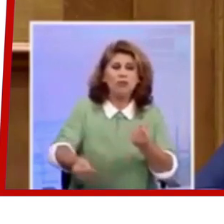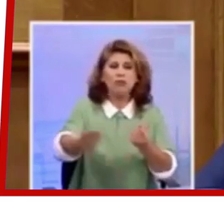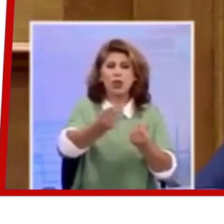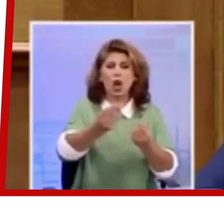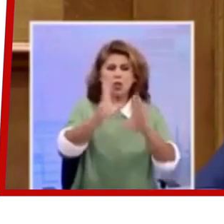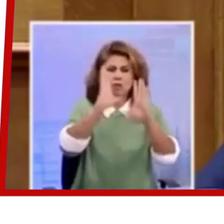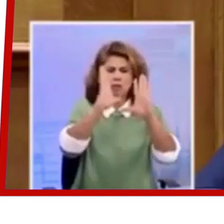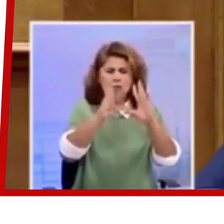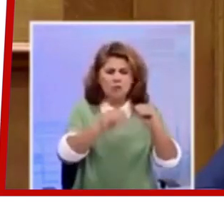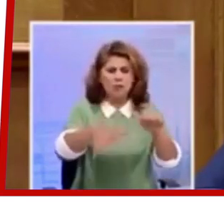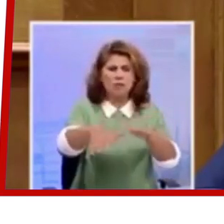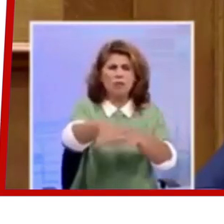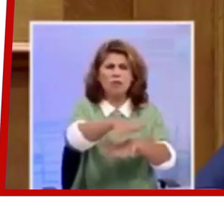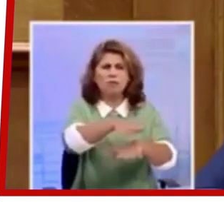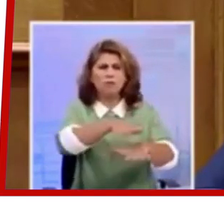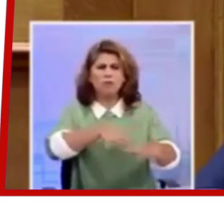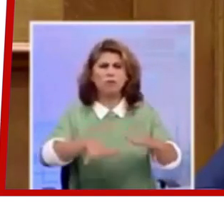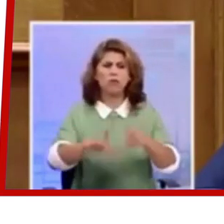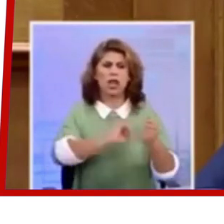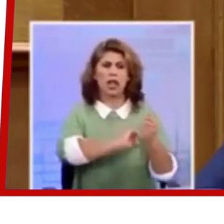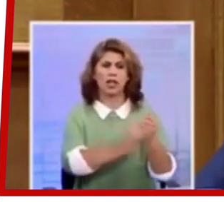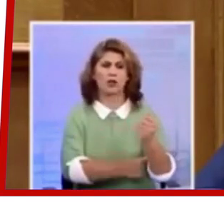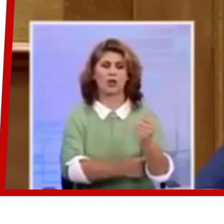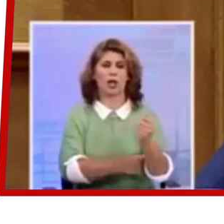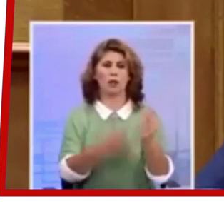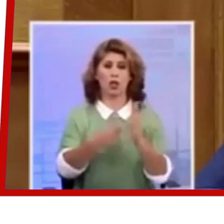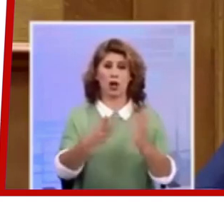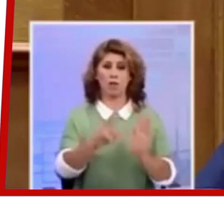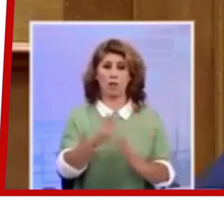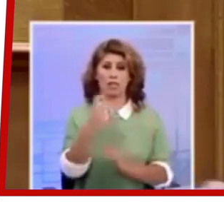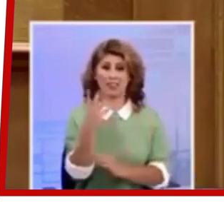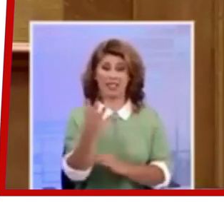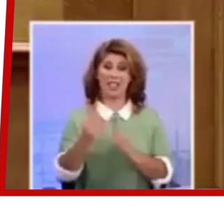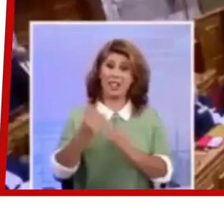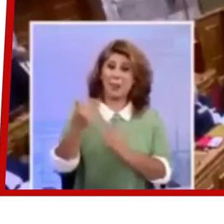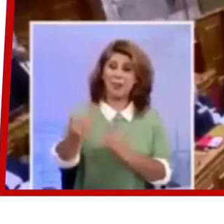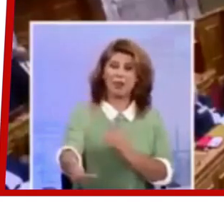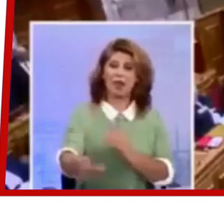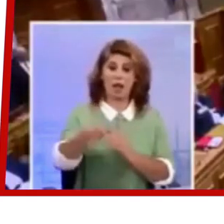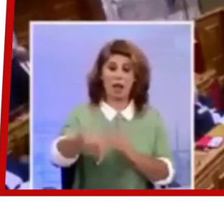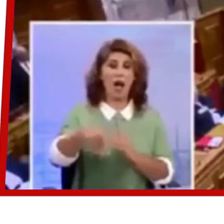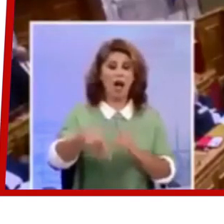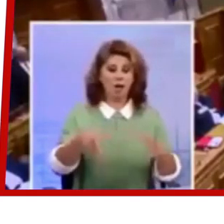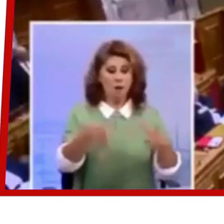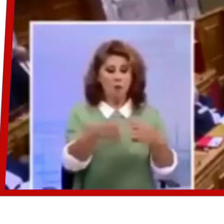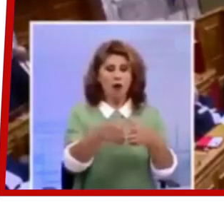εξουσίας της μεταπολιτευτικής περίοδου. Το δίκτυο εξουσίας που